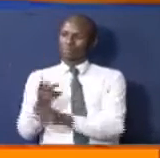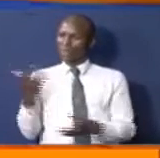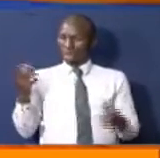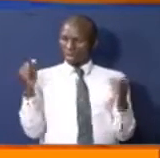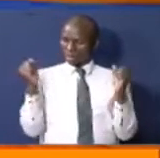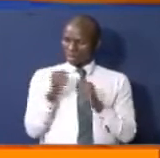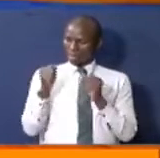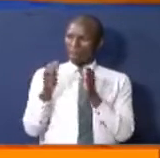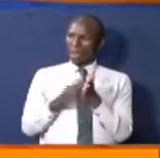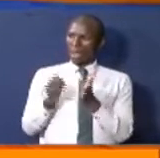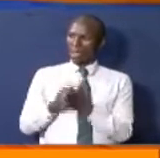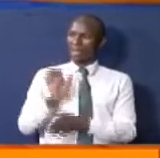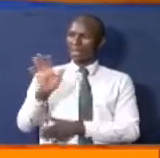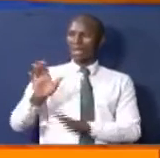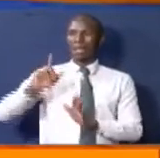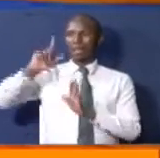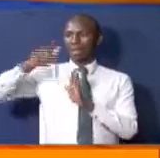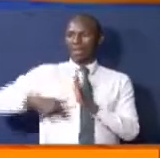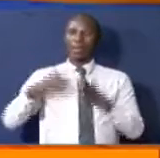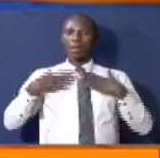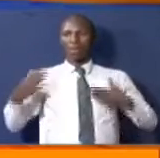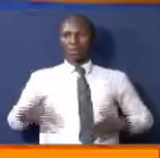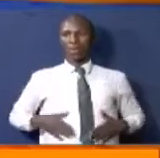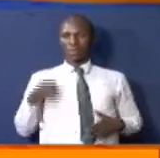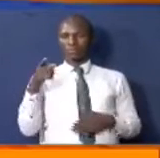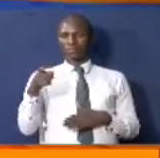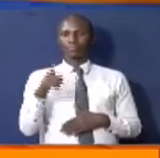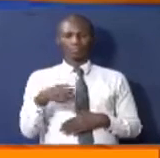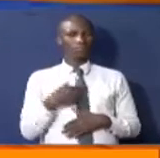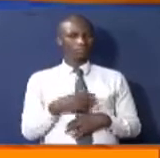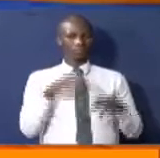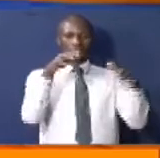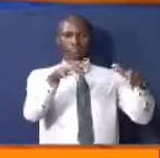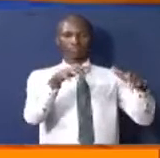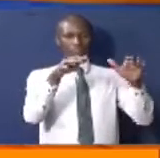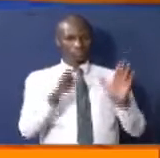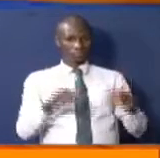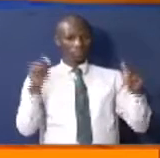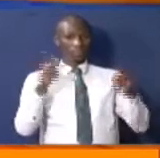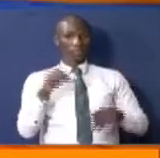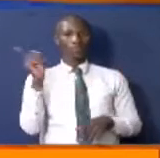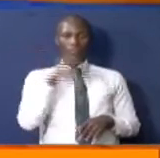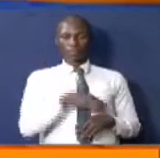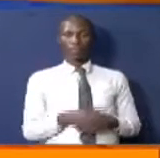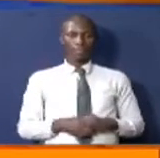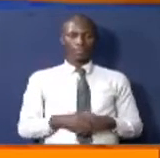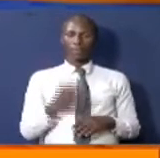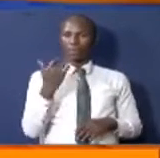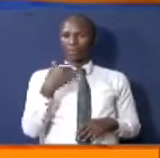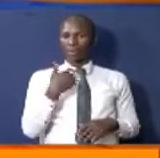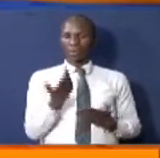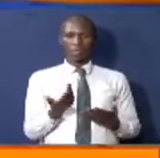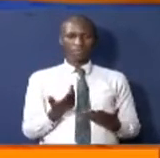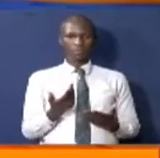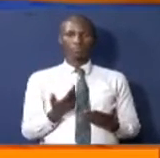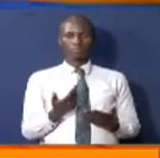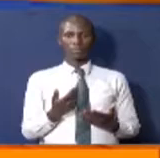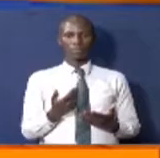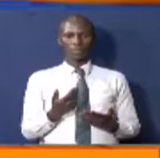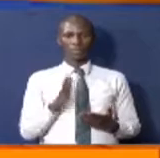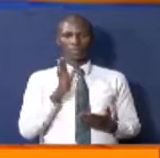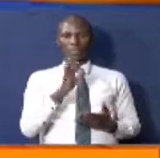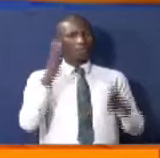ya Machakos. Na vala itina mwenyosu wa vikiye kuitho yoswa na Kuthikwa kwa mdanani wa Umunthi kuyatiania na ate imamu ikio